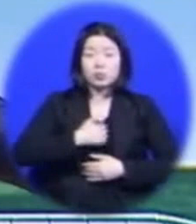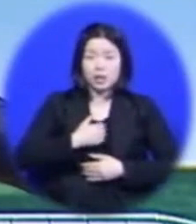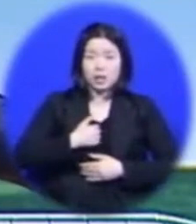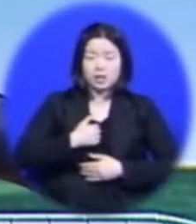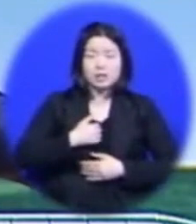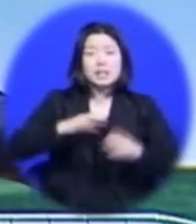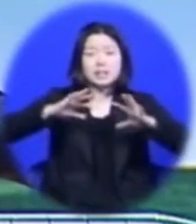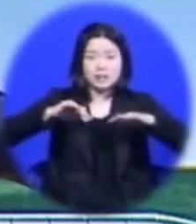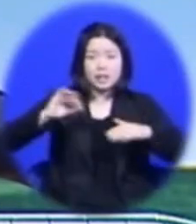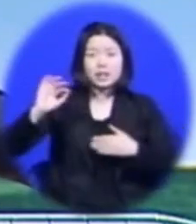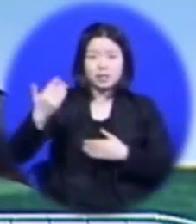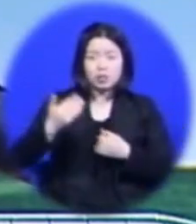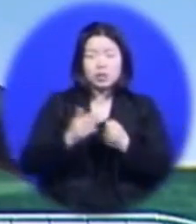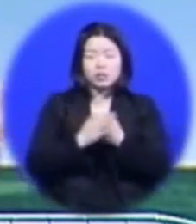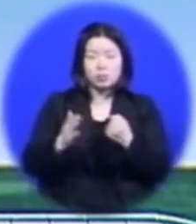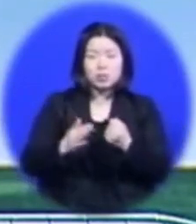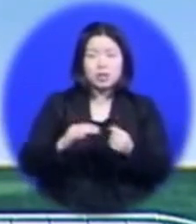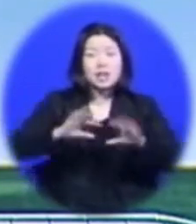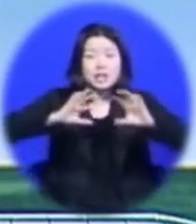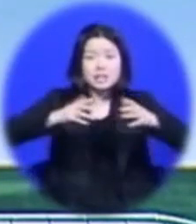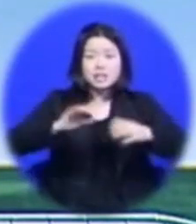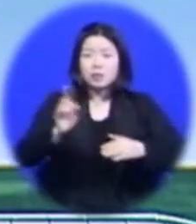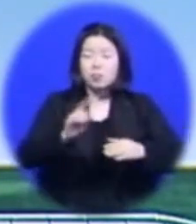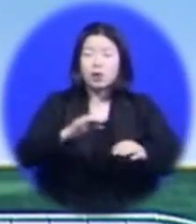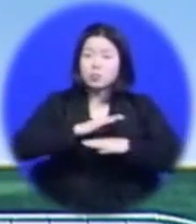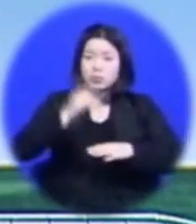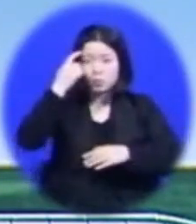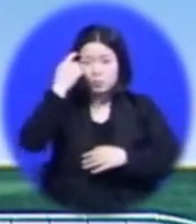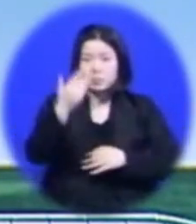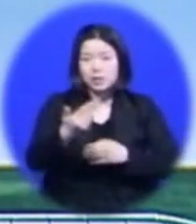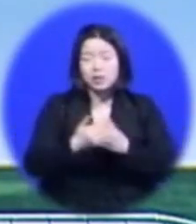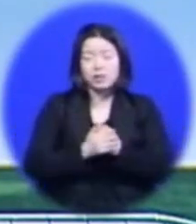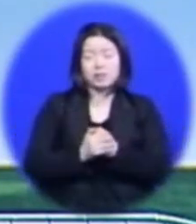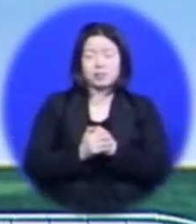자랑거리가 되니. 세상 뭐가 겁이 나요?